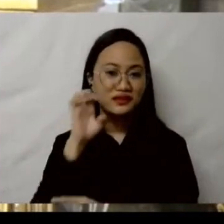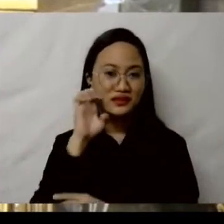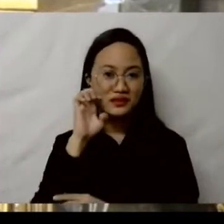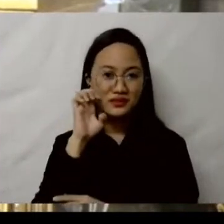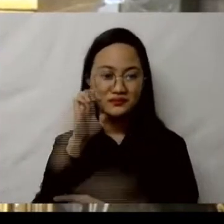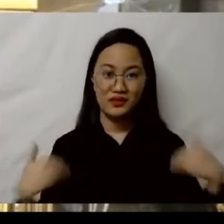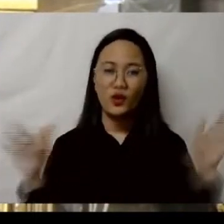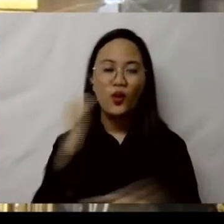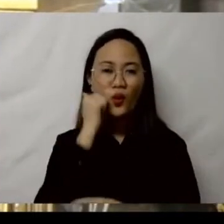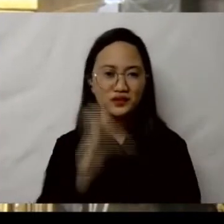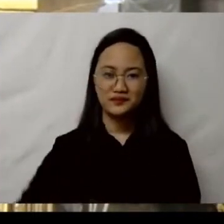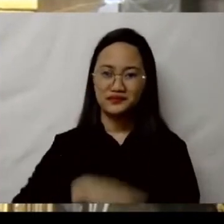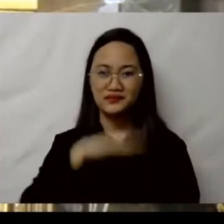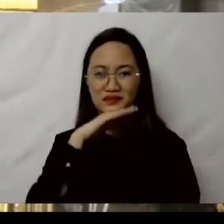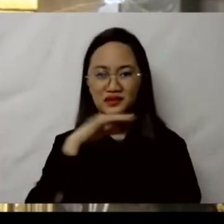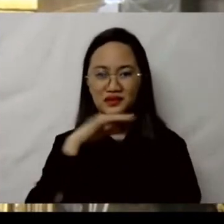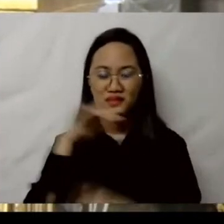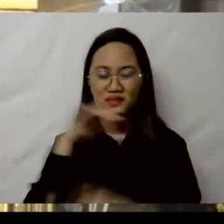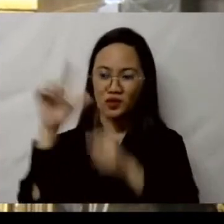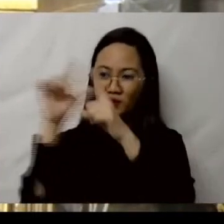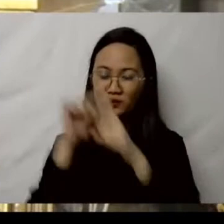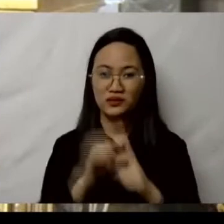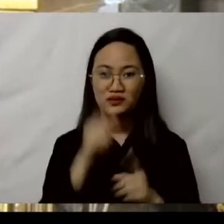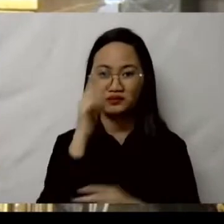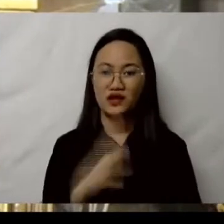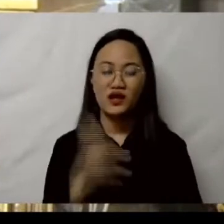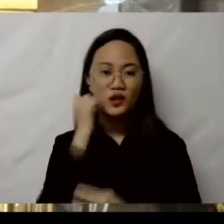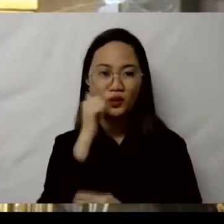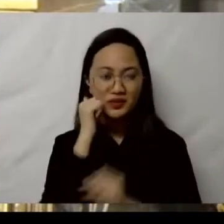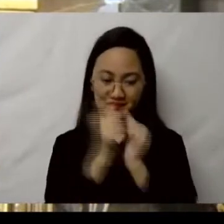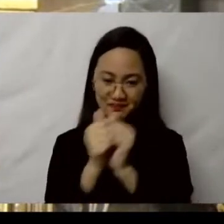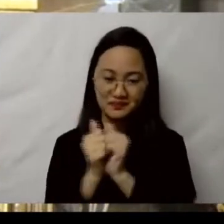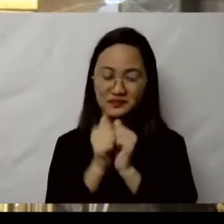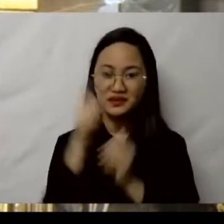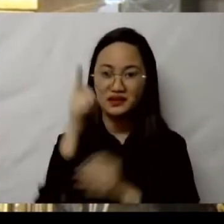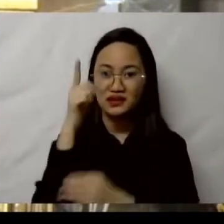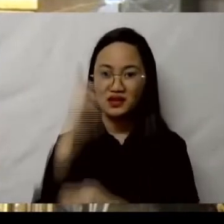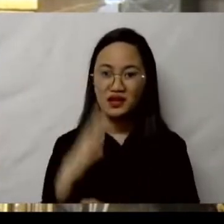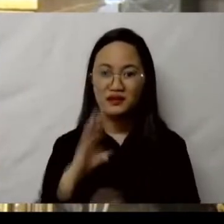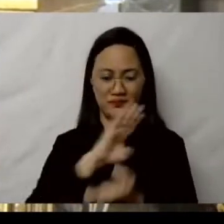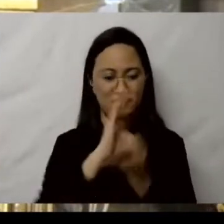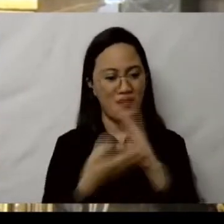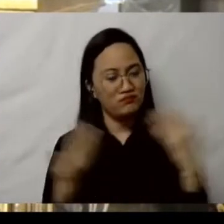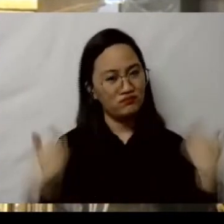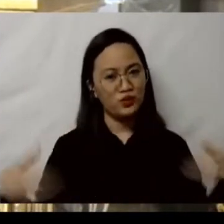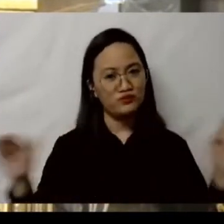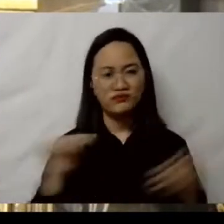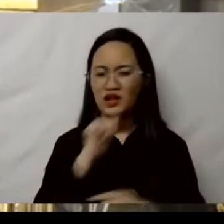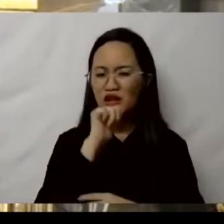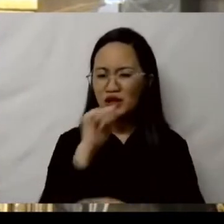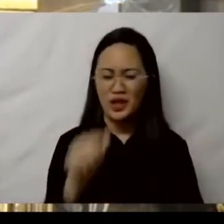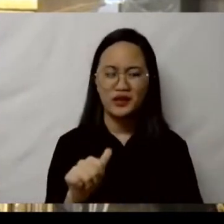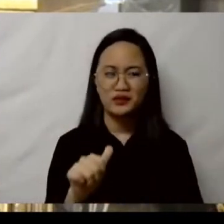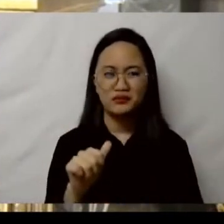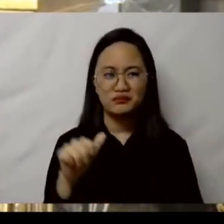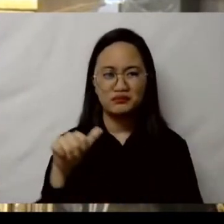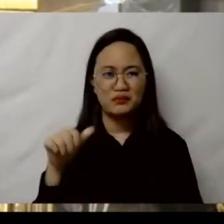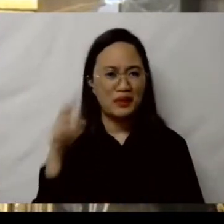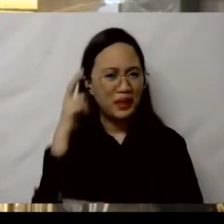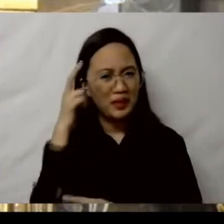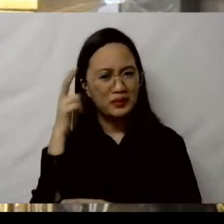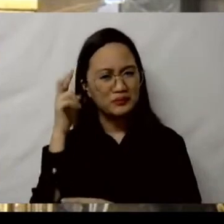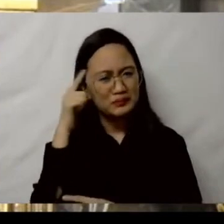busog ka sa salita ng Diyos, lagi mong kapiling ang Diyos, magiging anghel ka, hindi ka magdadalawang isip na tumulong. Sa mga pangangailangan